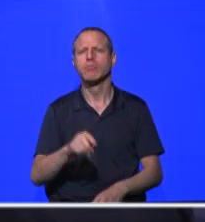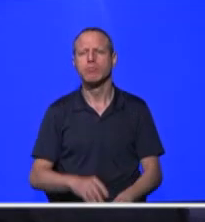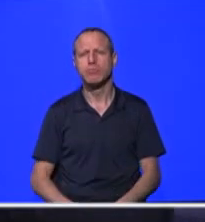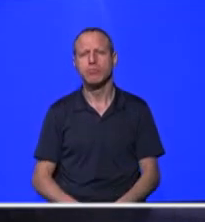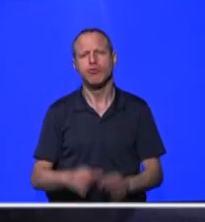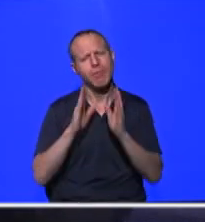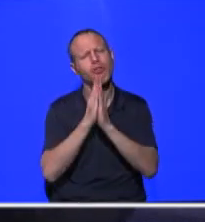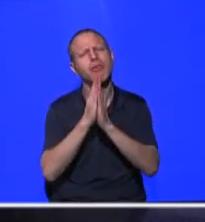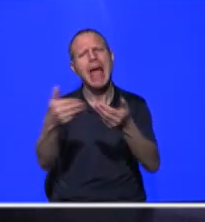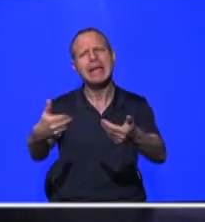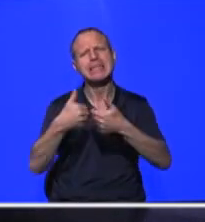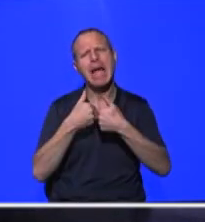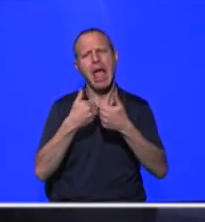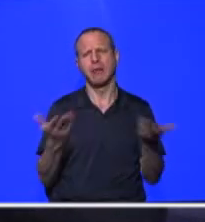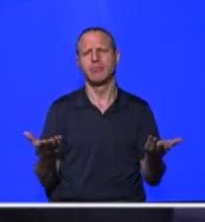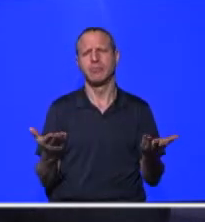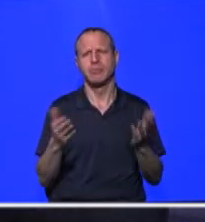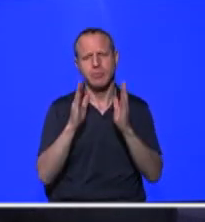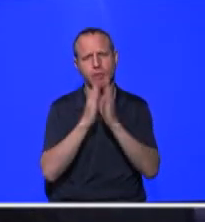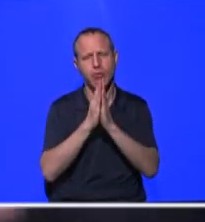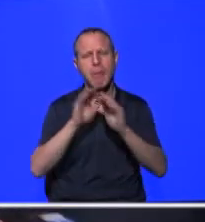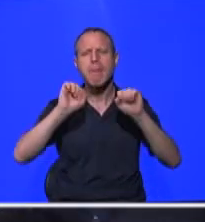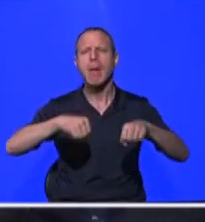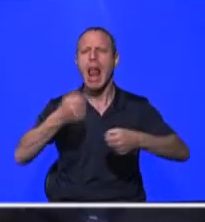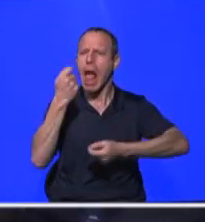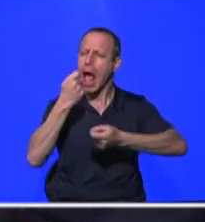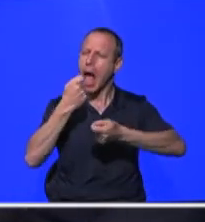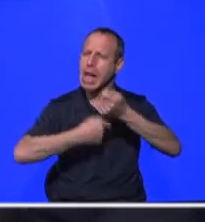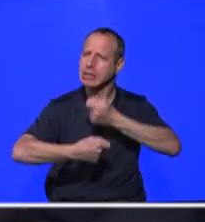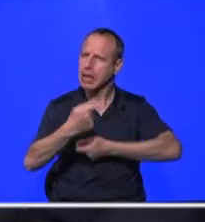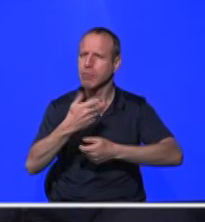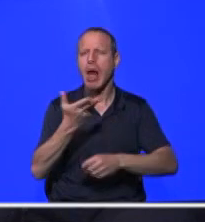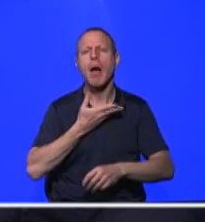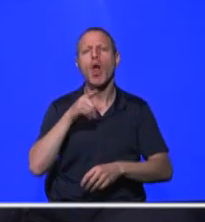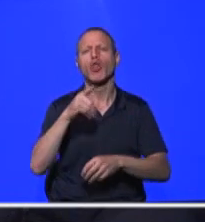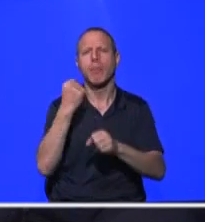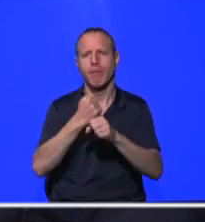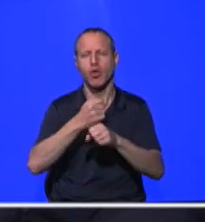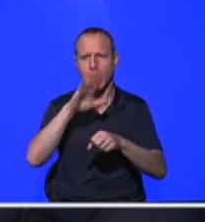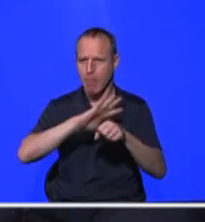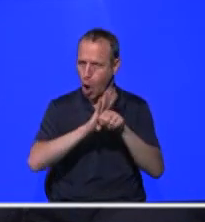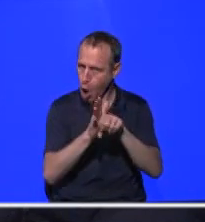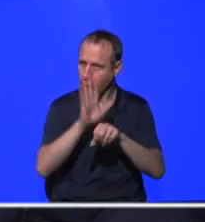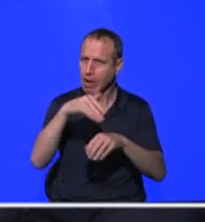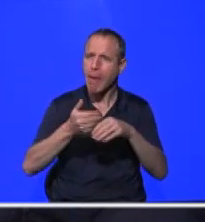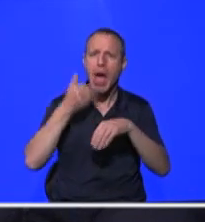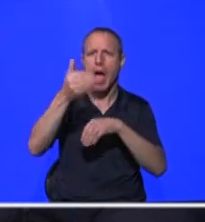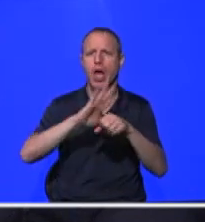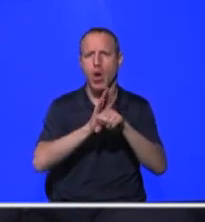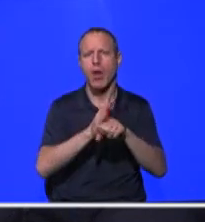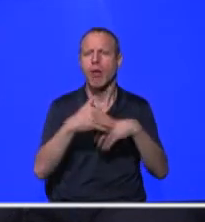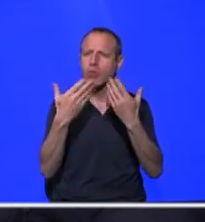שקוראים לעזרה, קוראים לבעלי עסקים לקבל אותם לעבודות, גם בקורונה וגם אחרי הקורונה. תנו להם